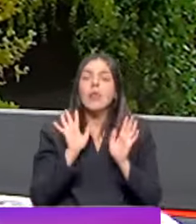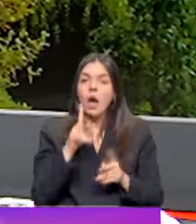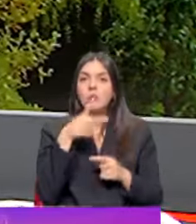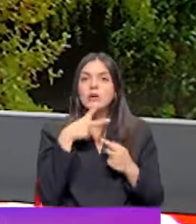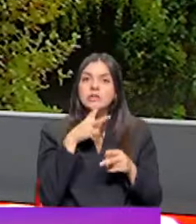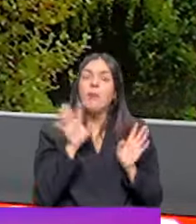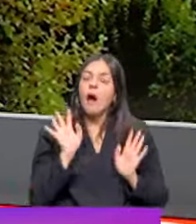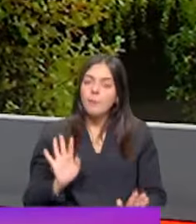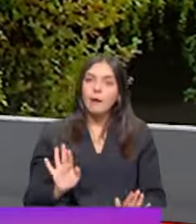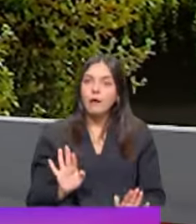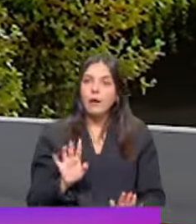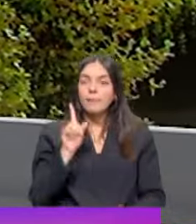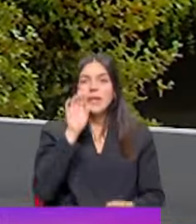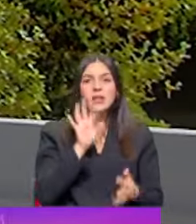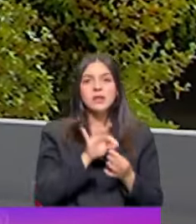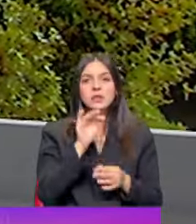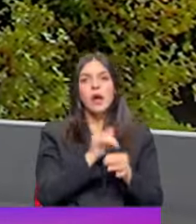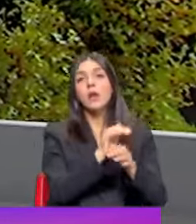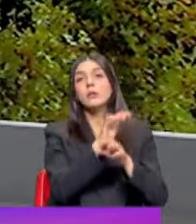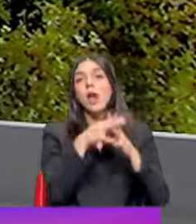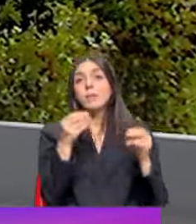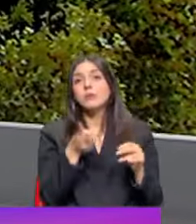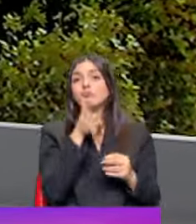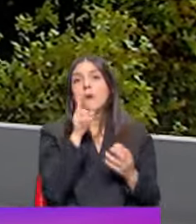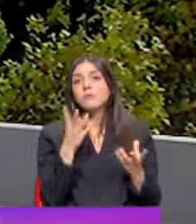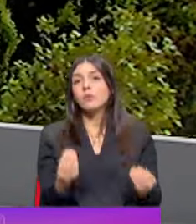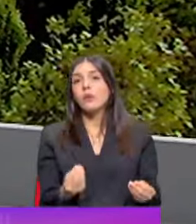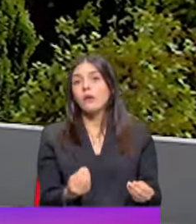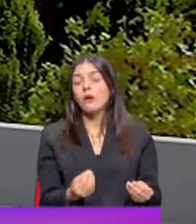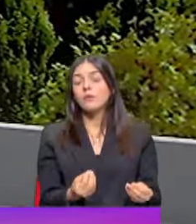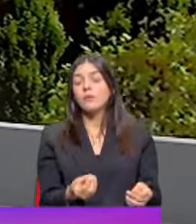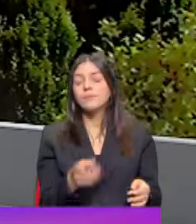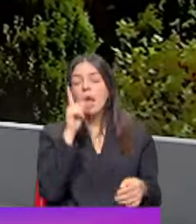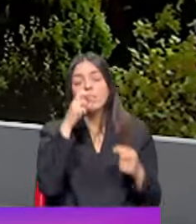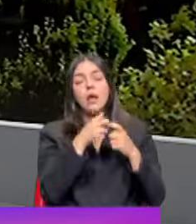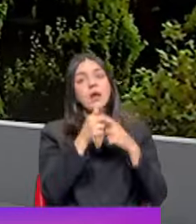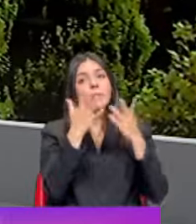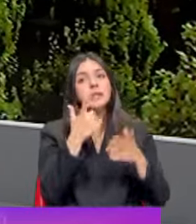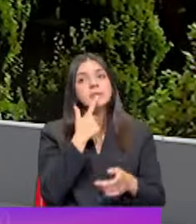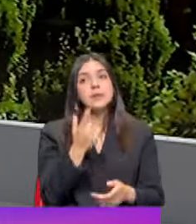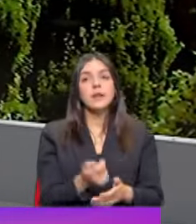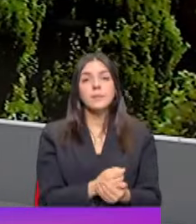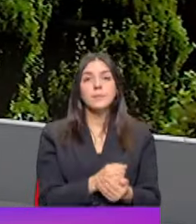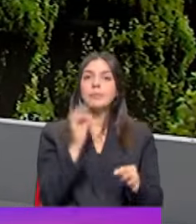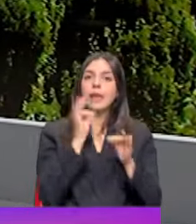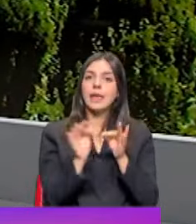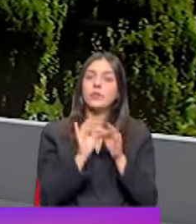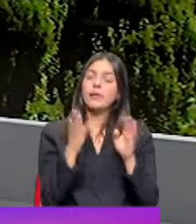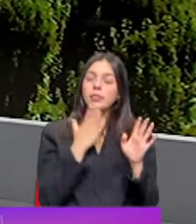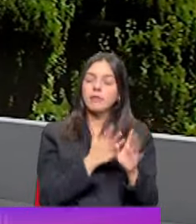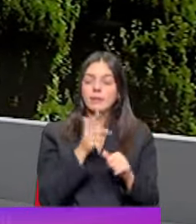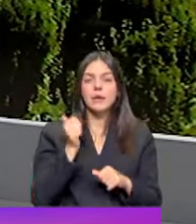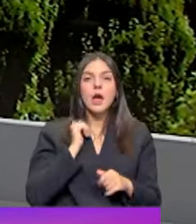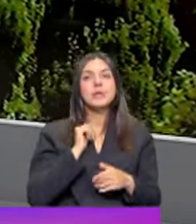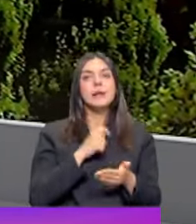ama bir kişi vefat etti yani sonuç itibariyle. Allah rahmet eylesin diyelim. Ekonomiden devam edelim.